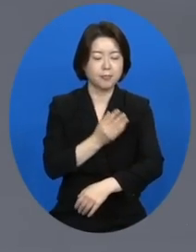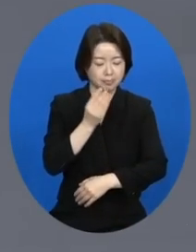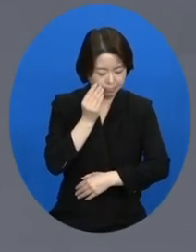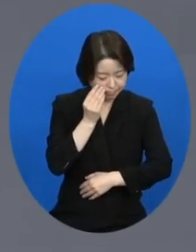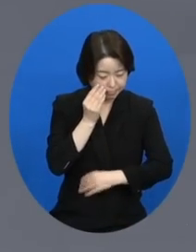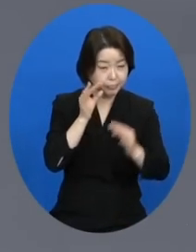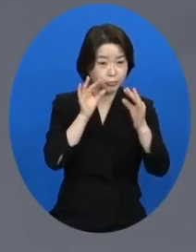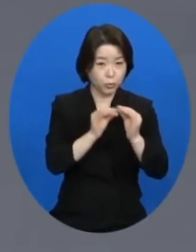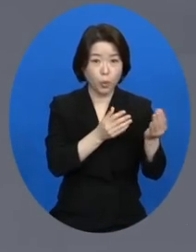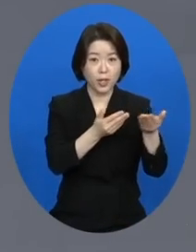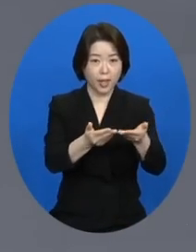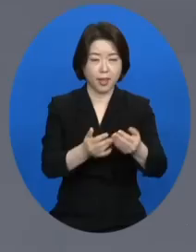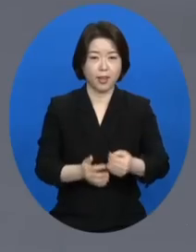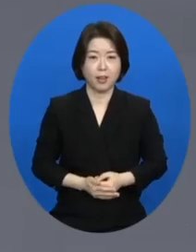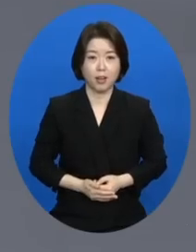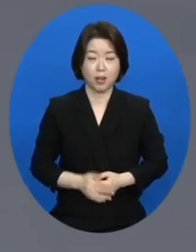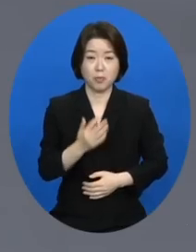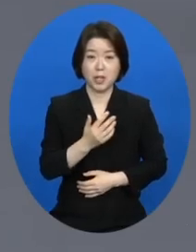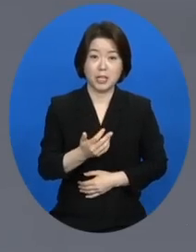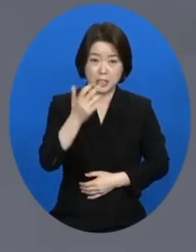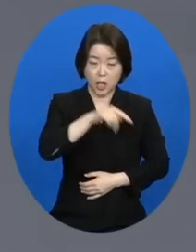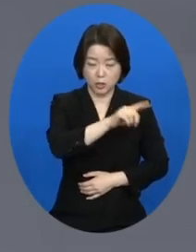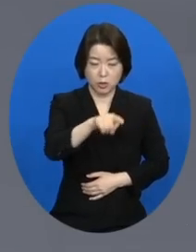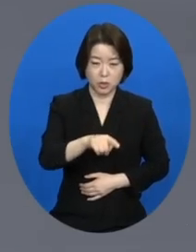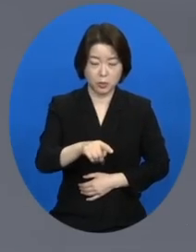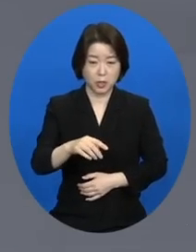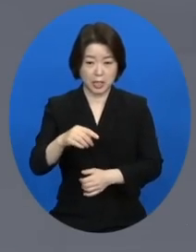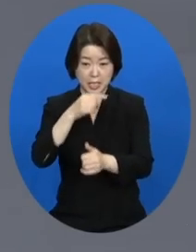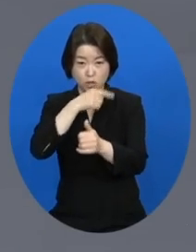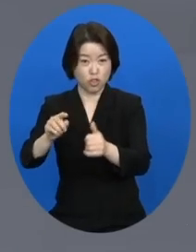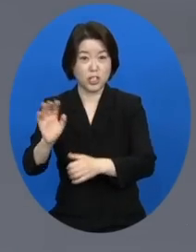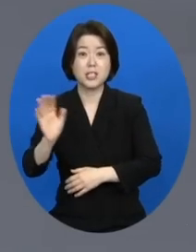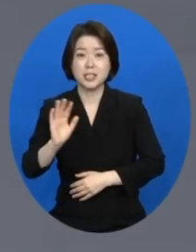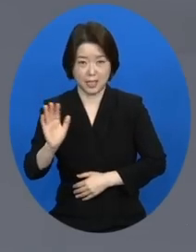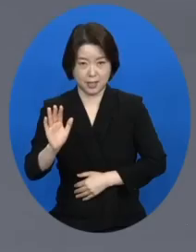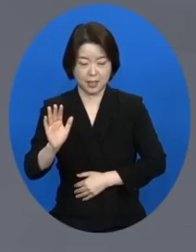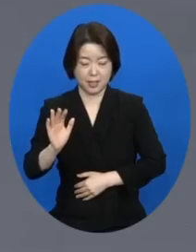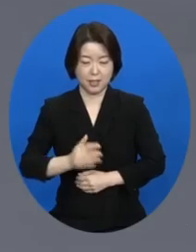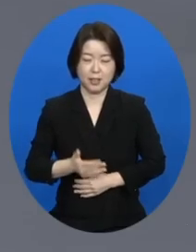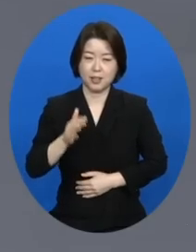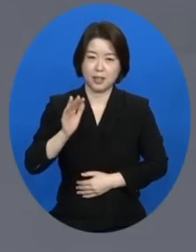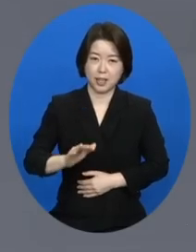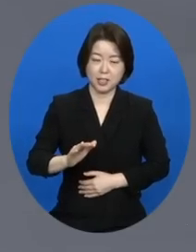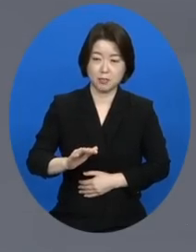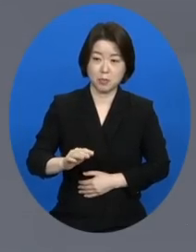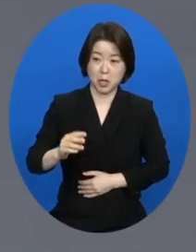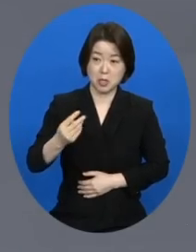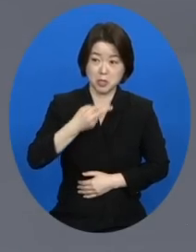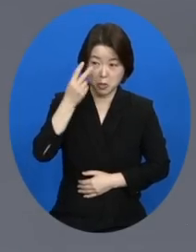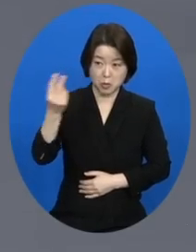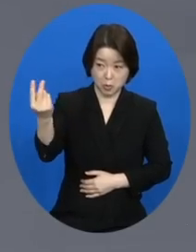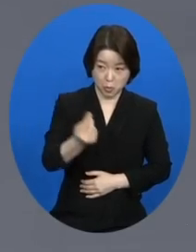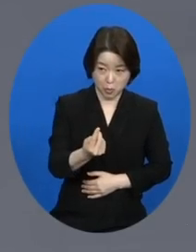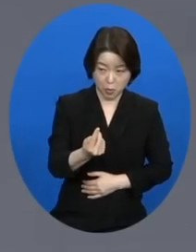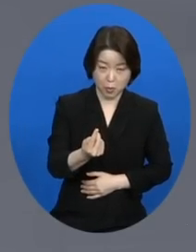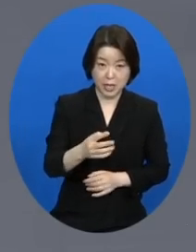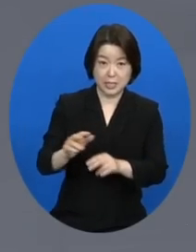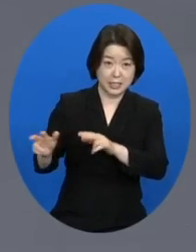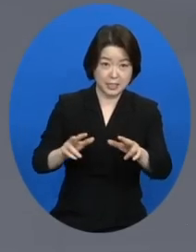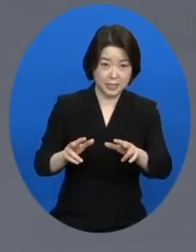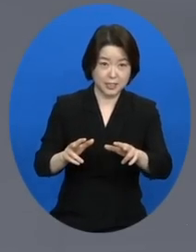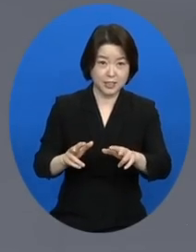동의를 합니다. 그래서 형들이 요셉을 죽이지는 않습니다. 그렇지만 요셉이 오자마자